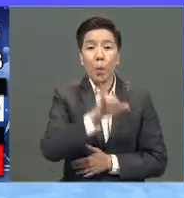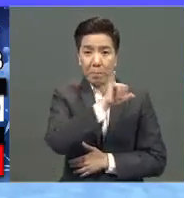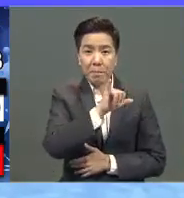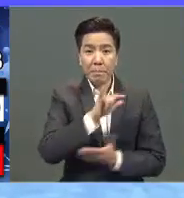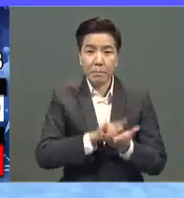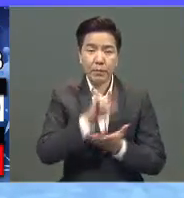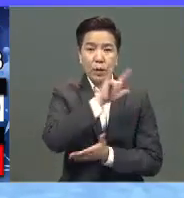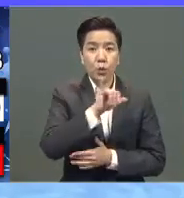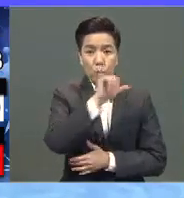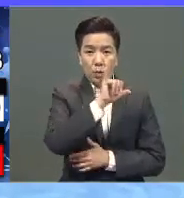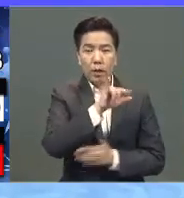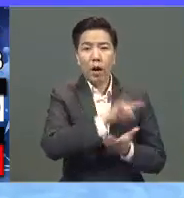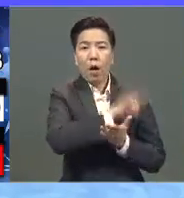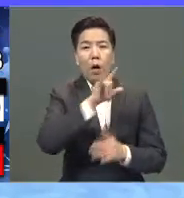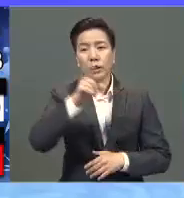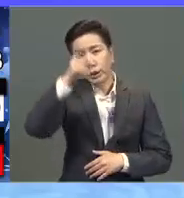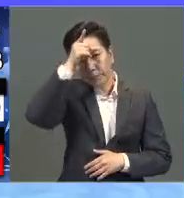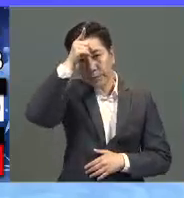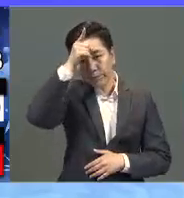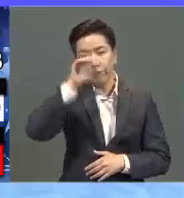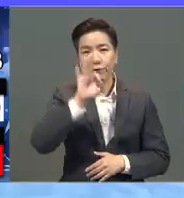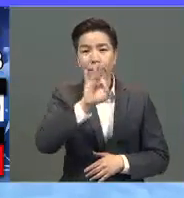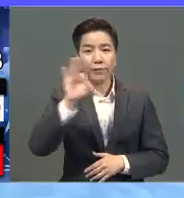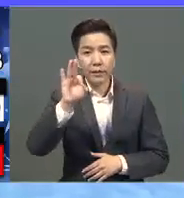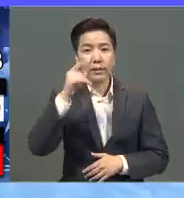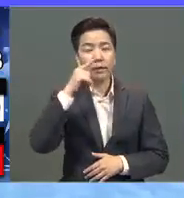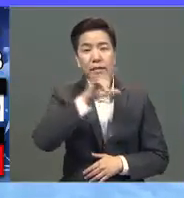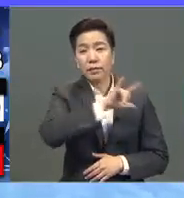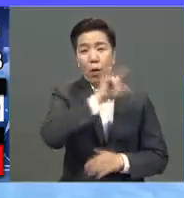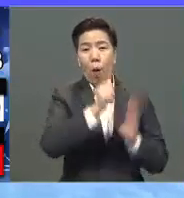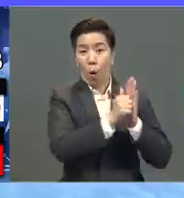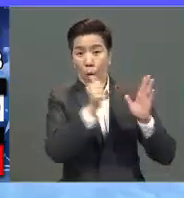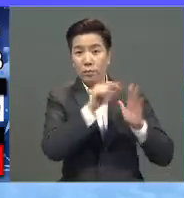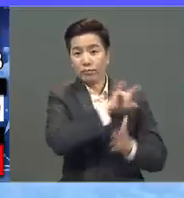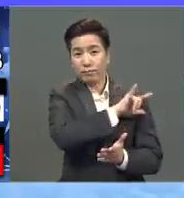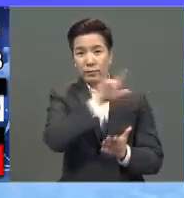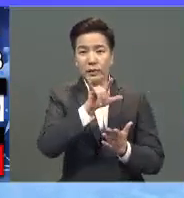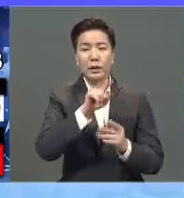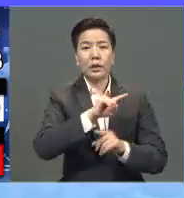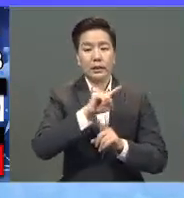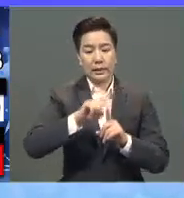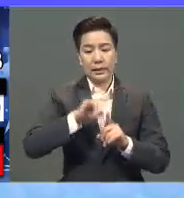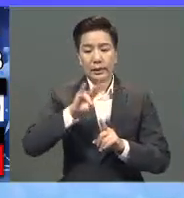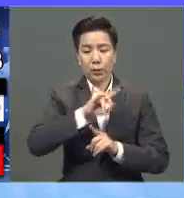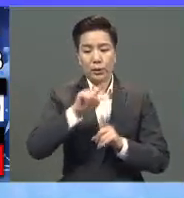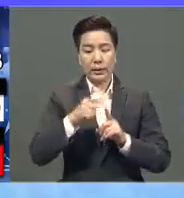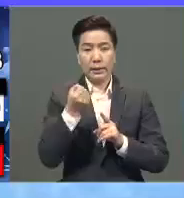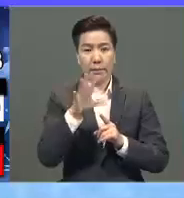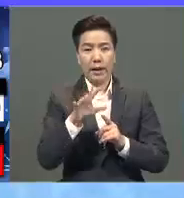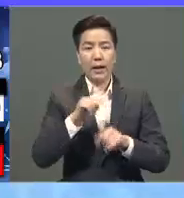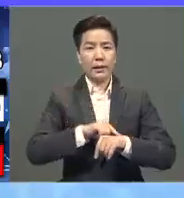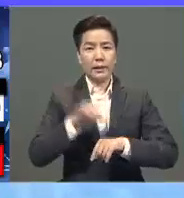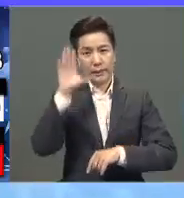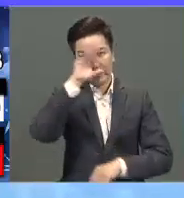ออกจากนครแฟรงก์เฟิร์ตนะครับเมื่อวันที่15กรกฎาคมเวลา 22:00